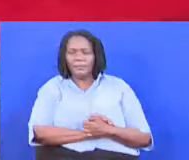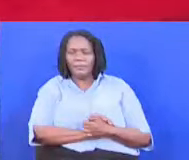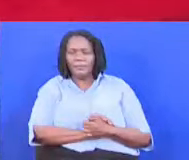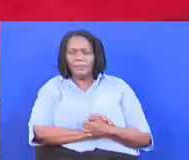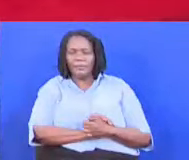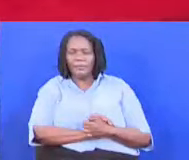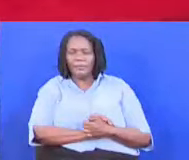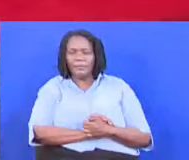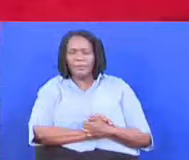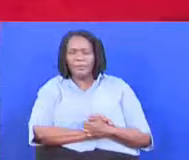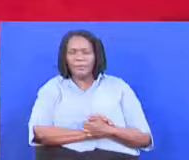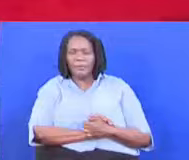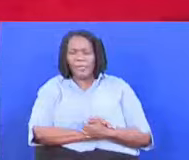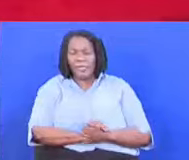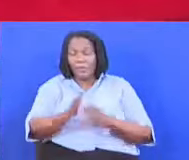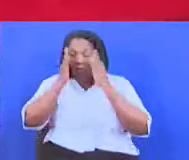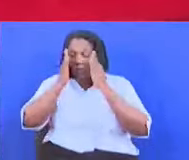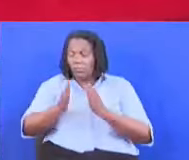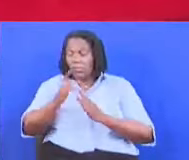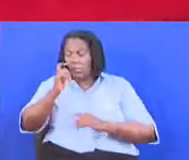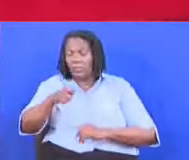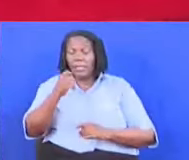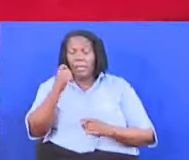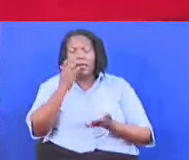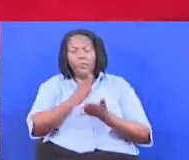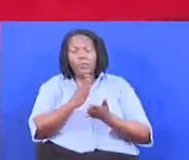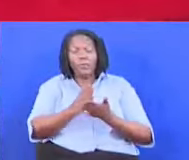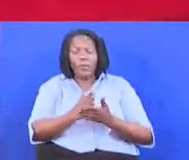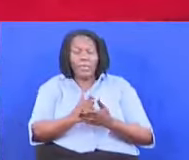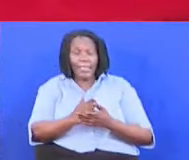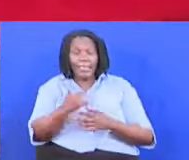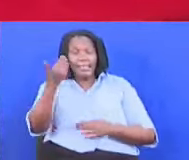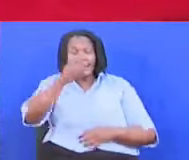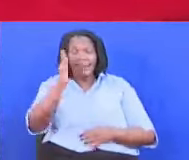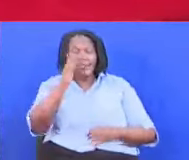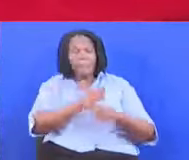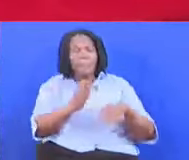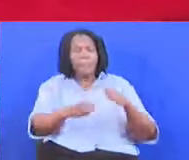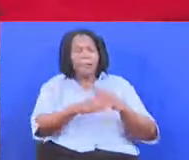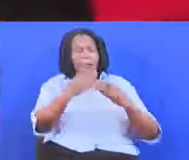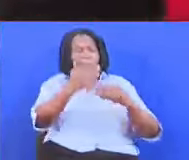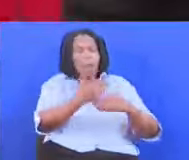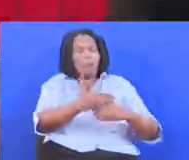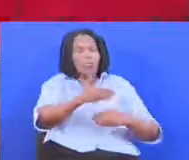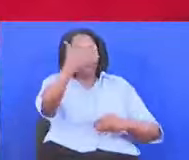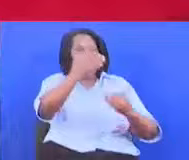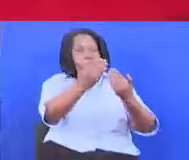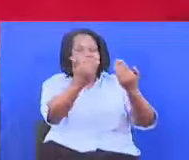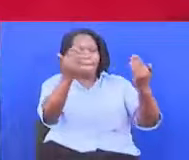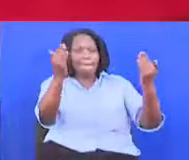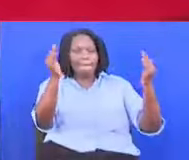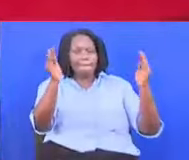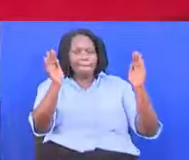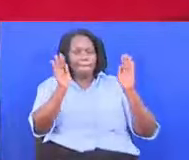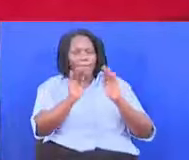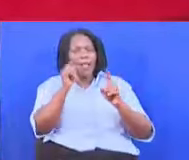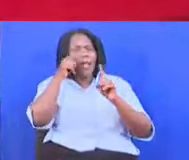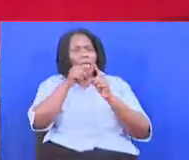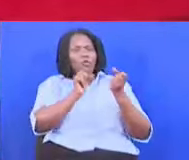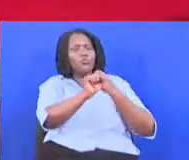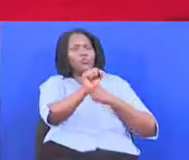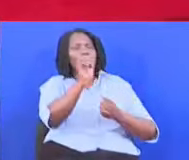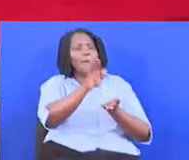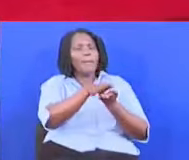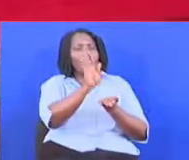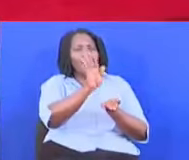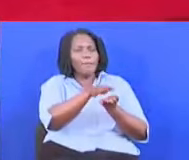Wizara imejenga uzio au vizimba vya mfano kwa ajili ya kuzuia mamba katika maeneo mbalimbali nchini